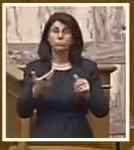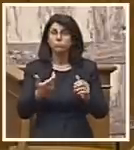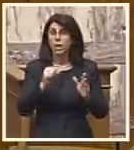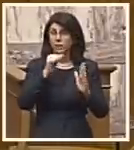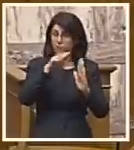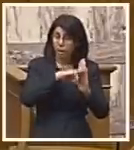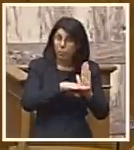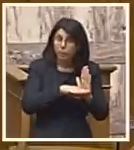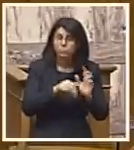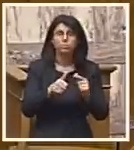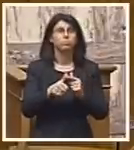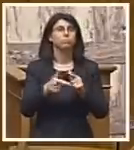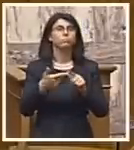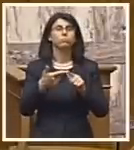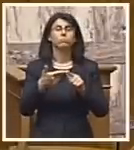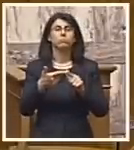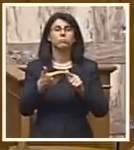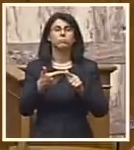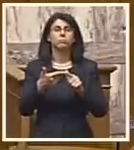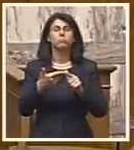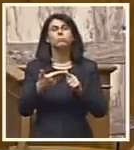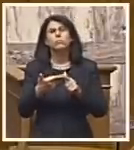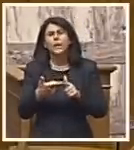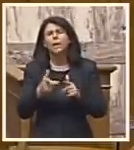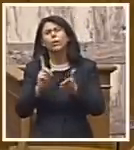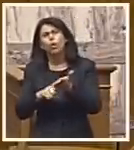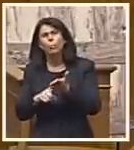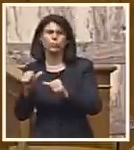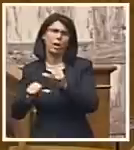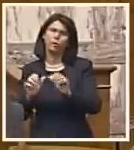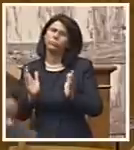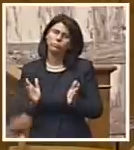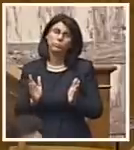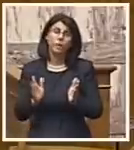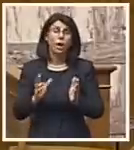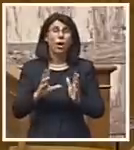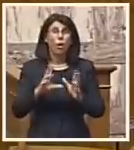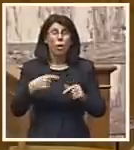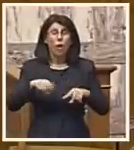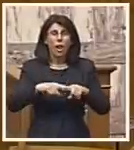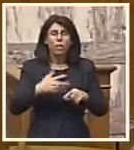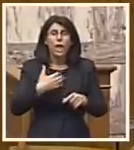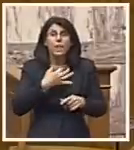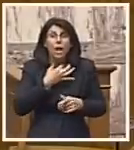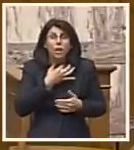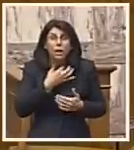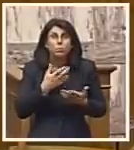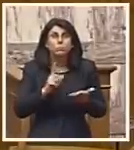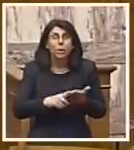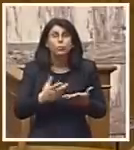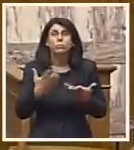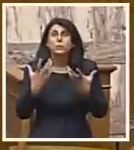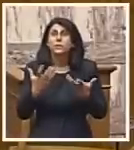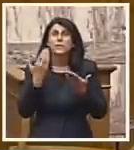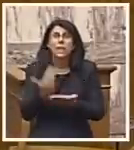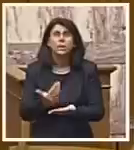είτε είναι δια του απλού νομοθέτη, για τις οποίες διψά ο τόπος, βοά